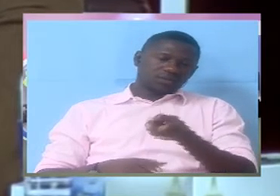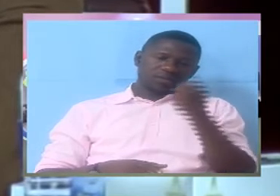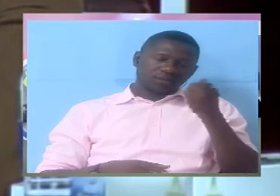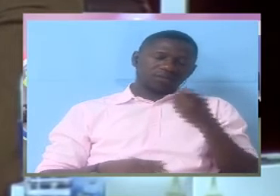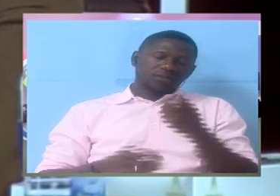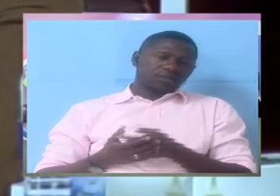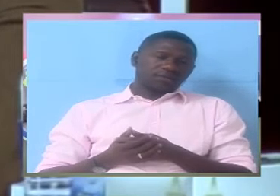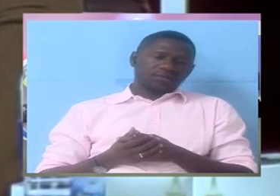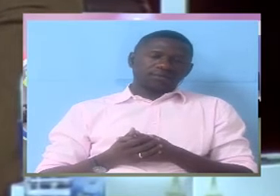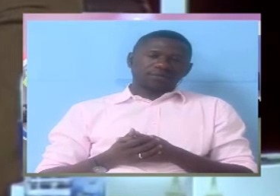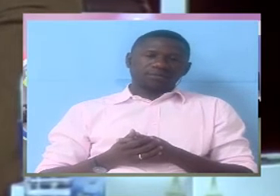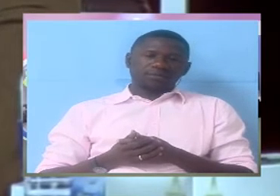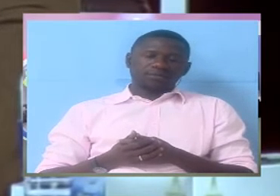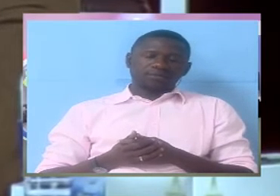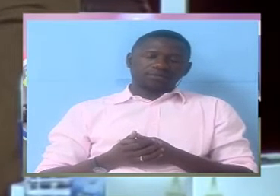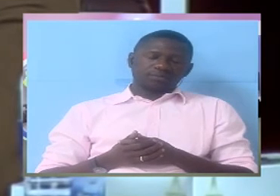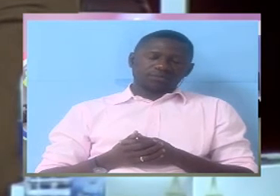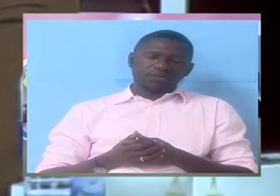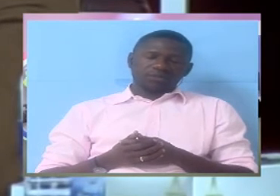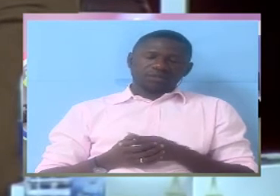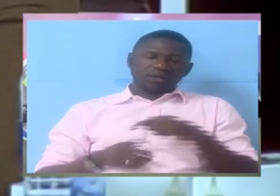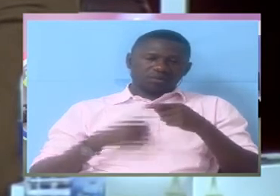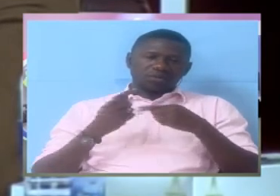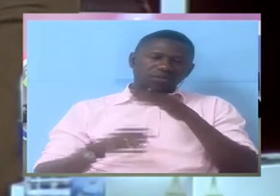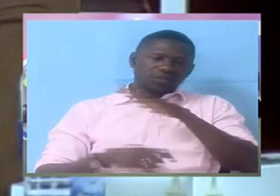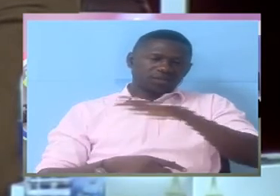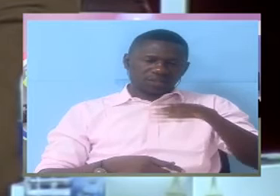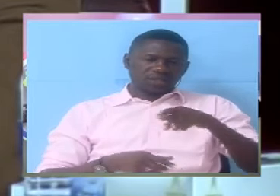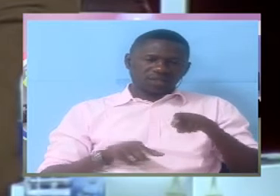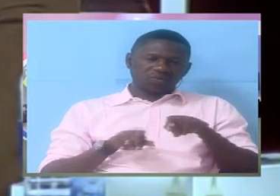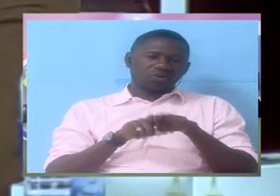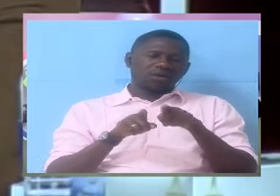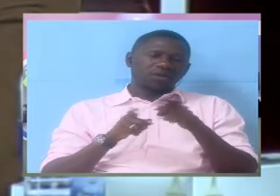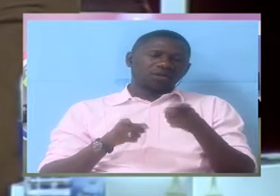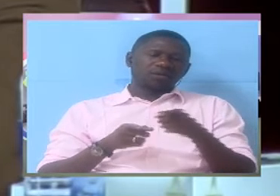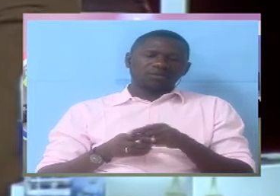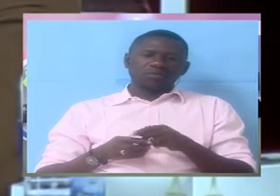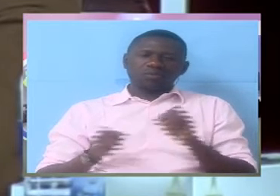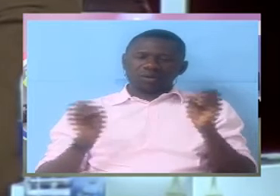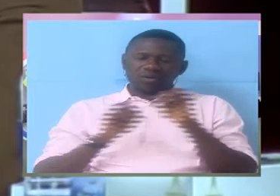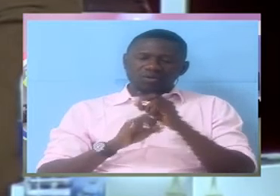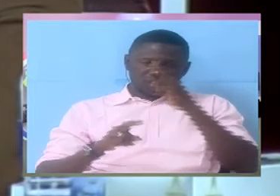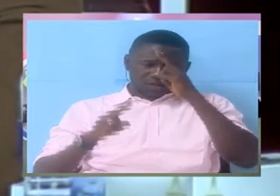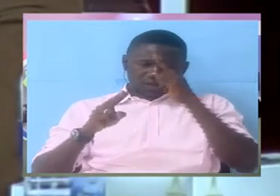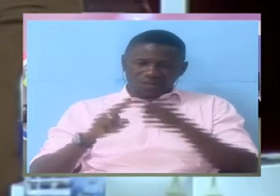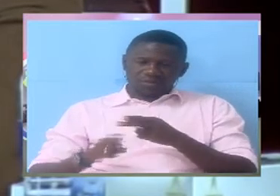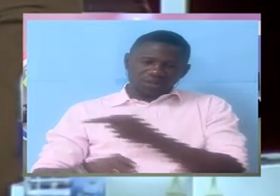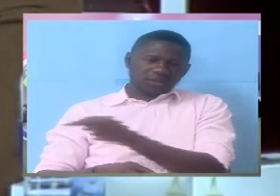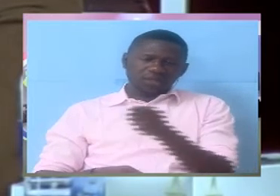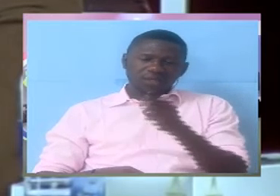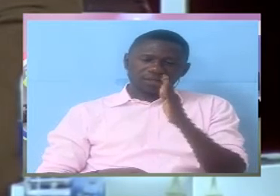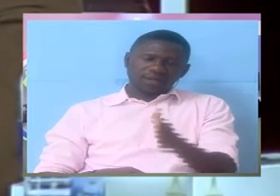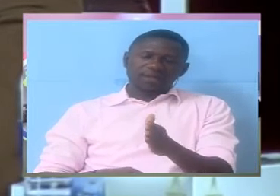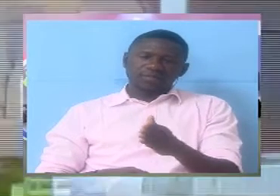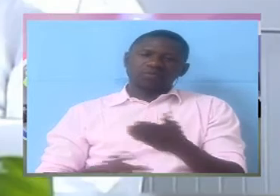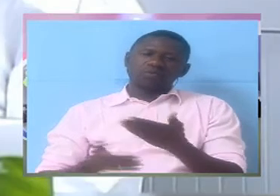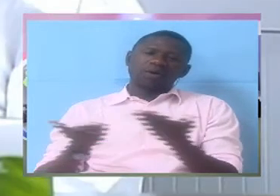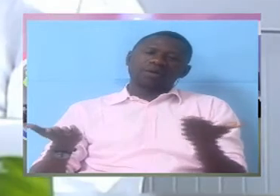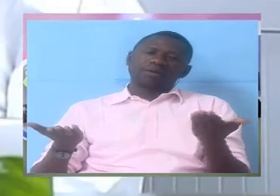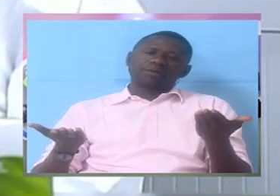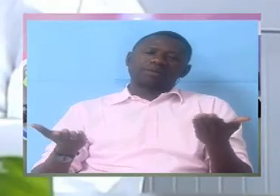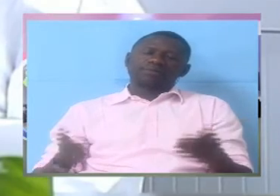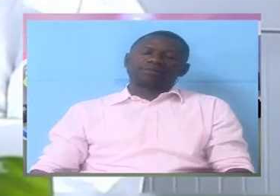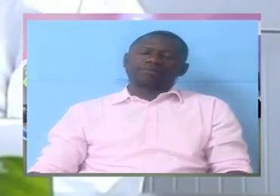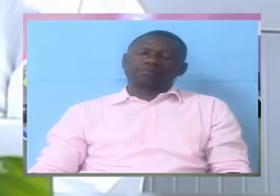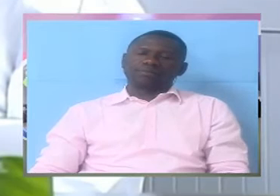our languages, children like that, without them respecting their rights. Saying Munaya